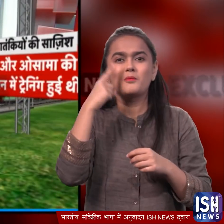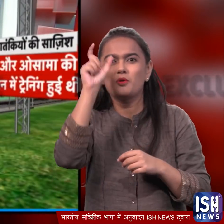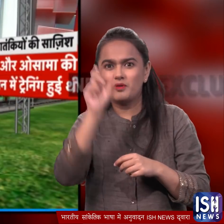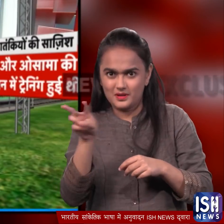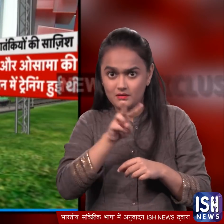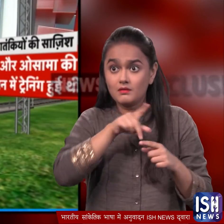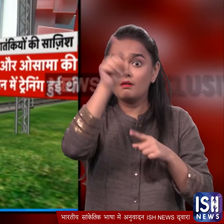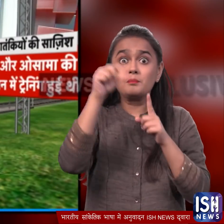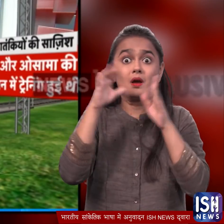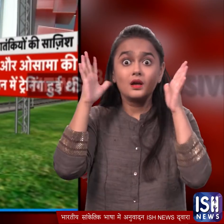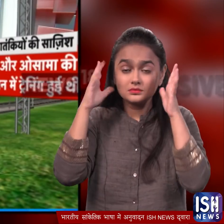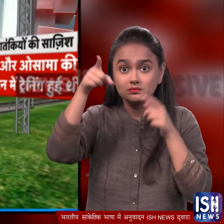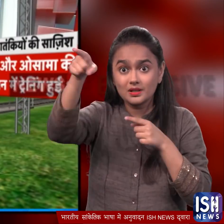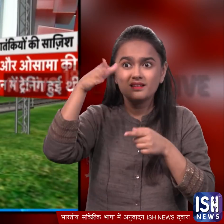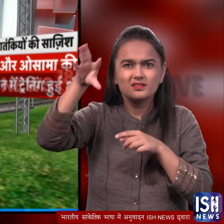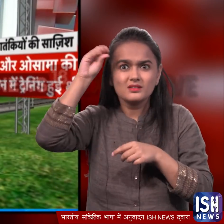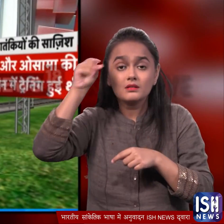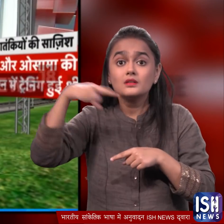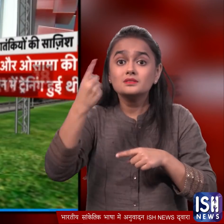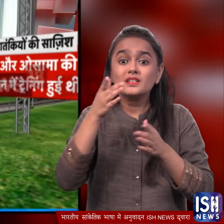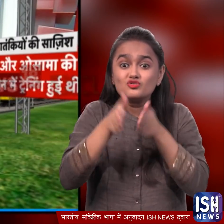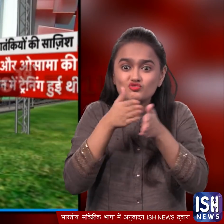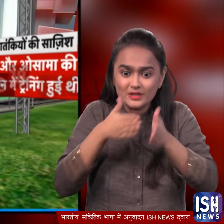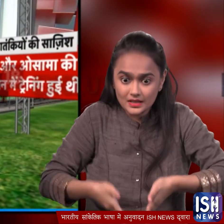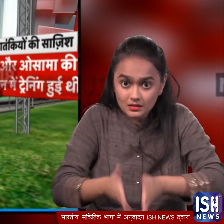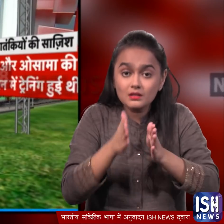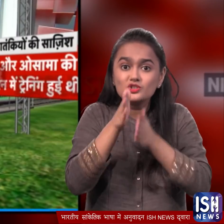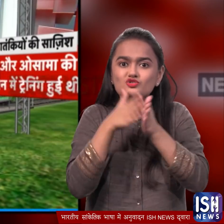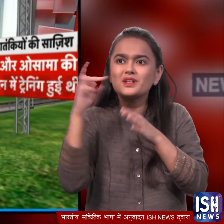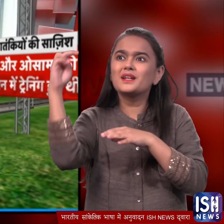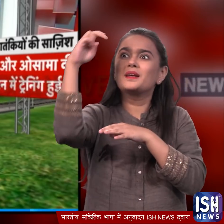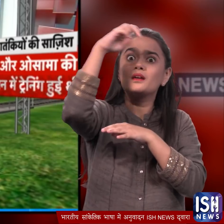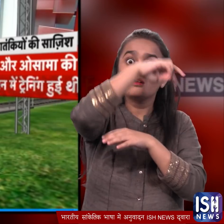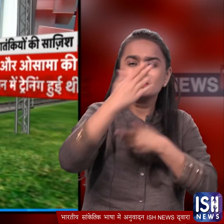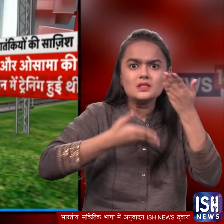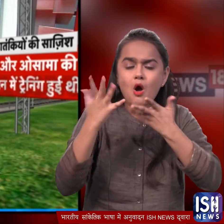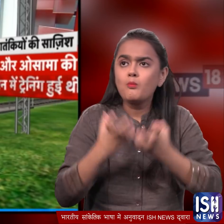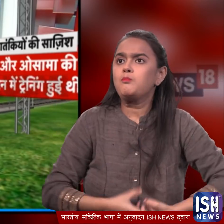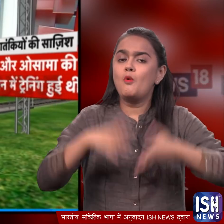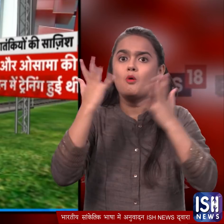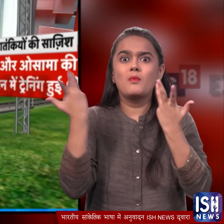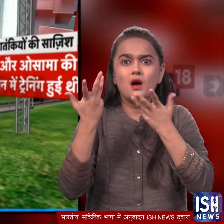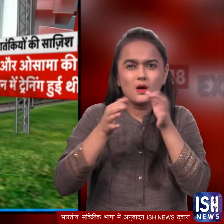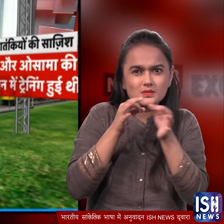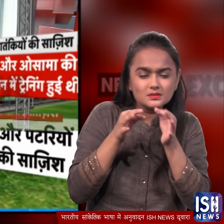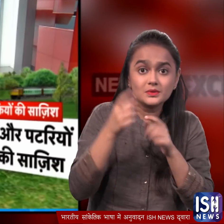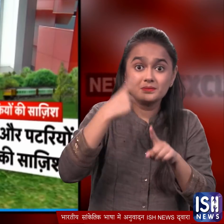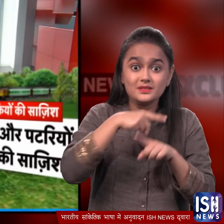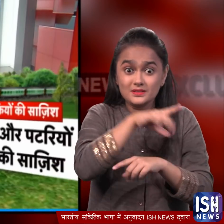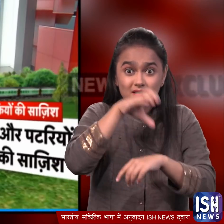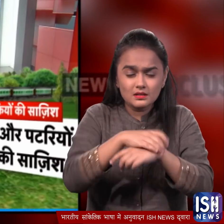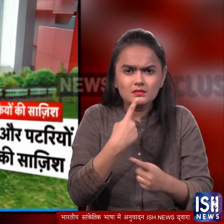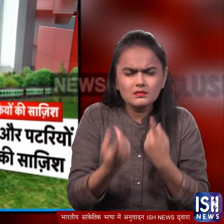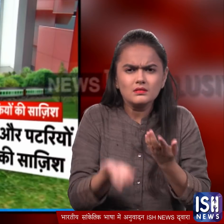जब ट्रेनिंग के लिए पाकिस्तान गए थे तो वहां उन्हें रेल के पुल और रेल की पटरियों को उड़ाने की ट्रेनिंग दी गई थी। पुलिस से जुड़े सूत्रों